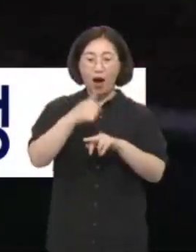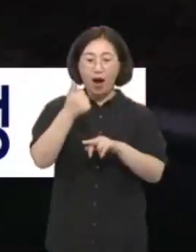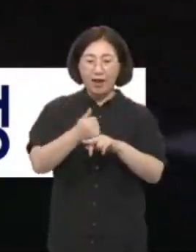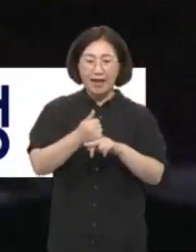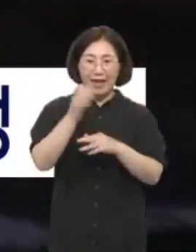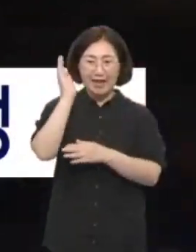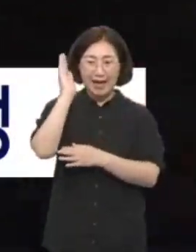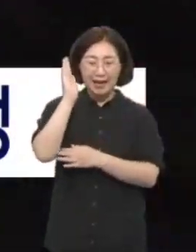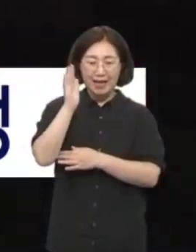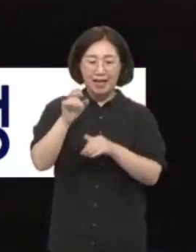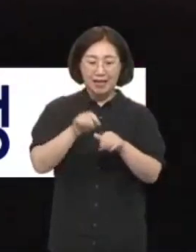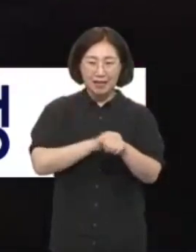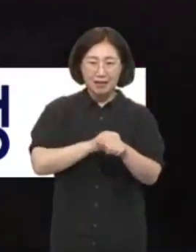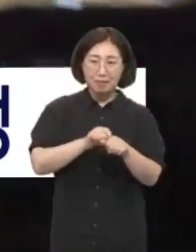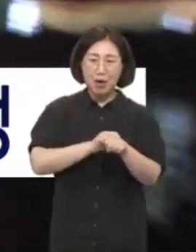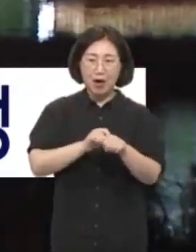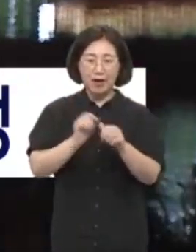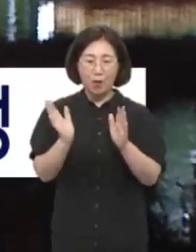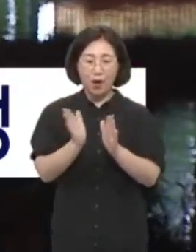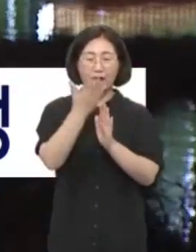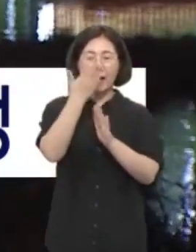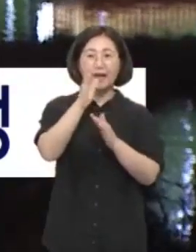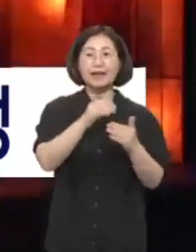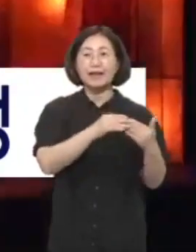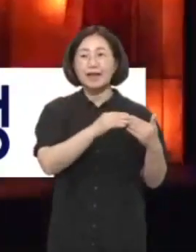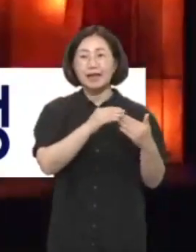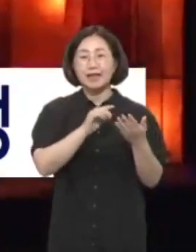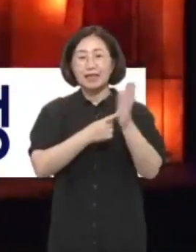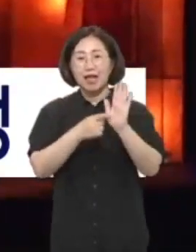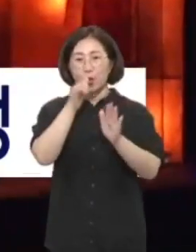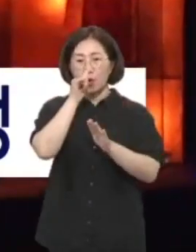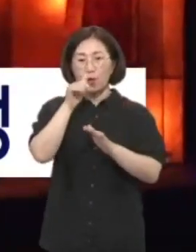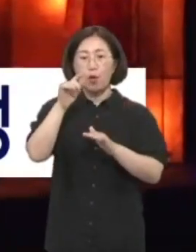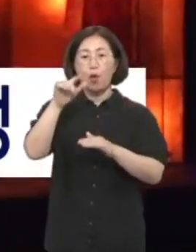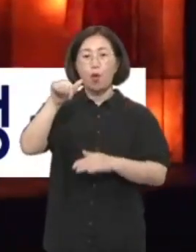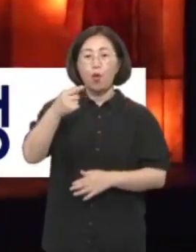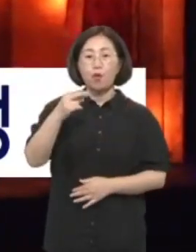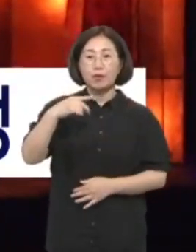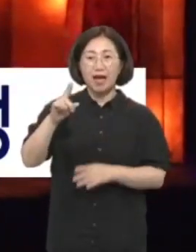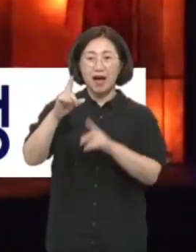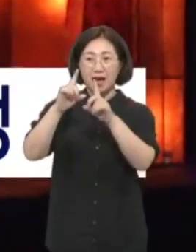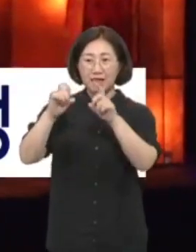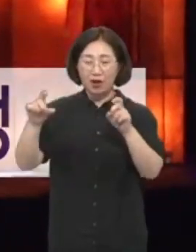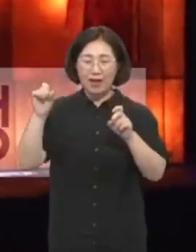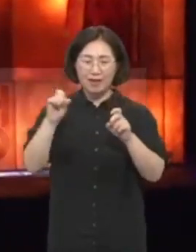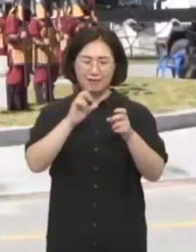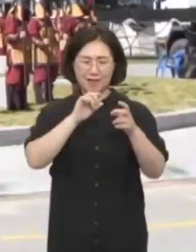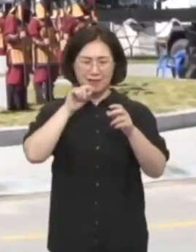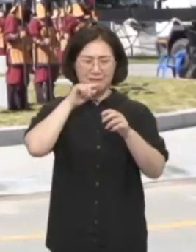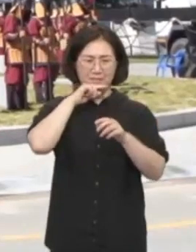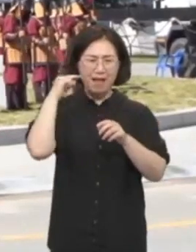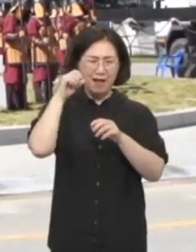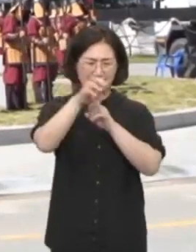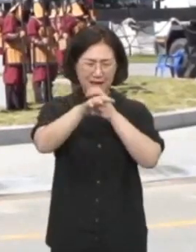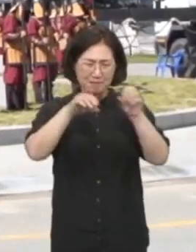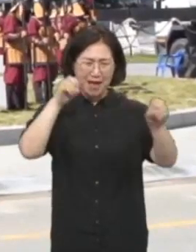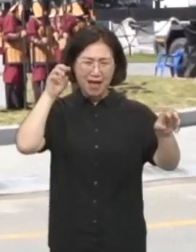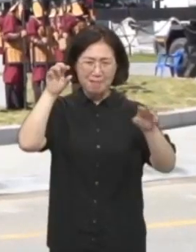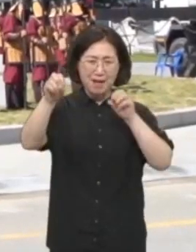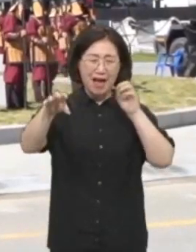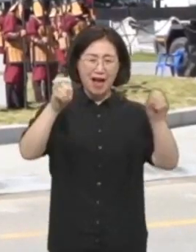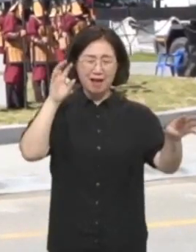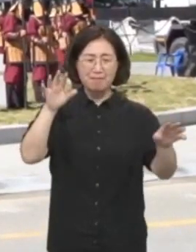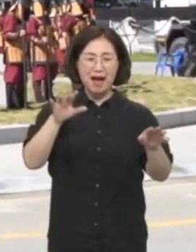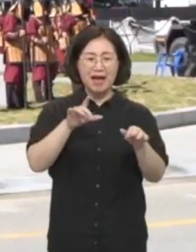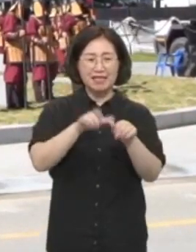다양한 특수 효과를 활용해 펼쳐지며 공산성에서는 미디어 파사드와 레이저 조명으로 다채로운 웅진 백제로의